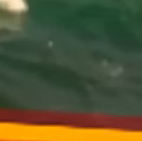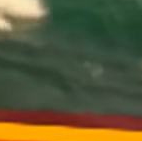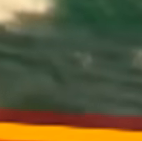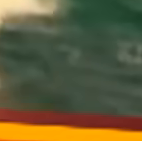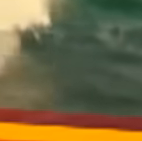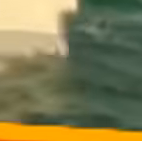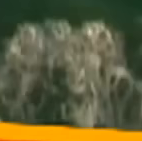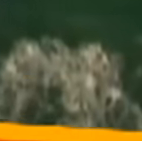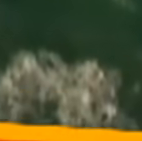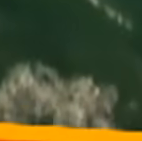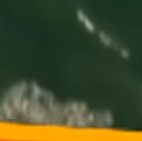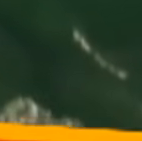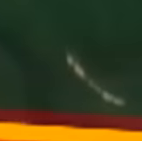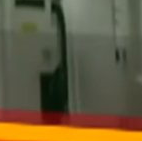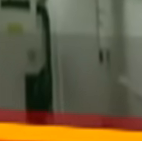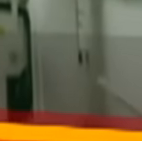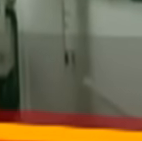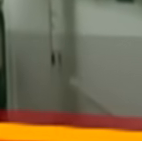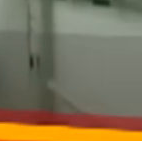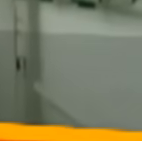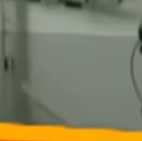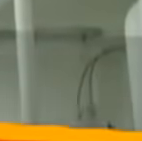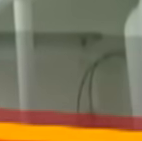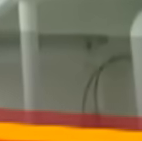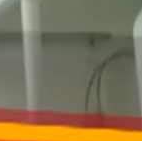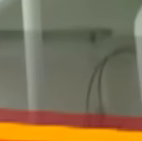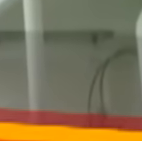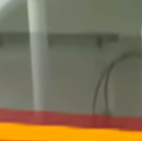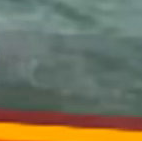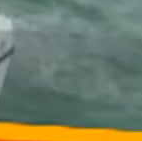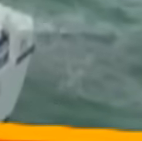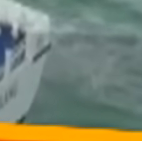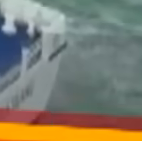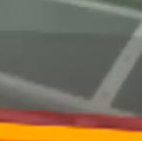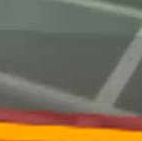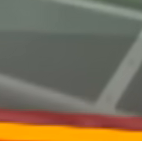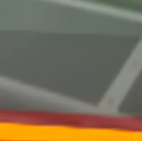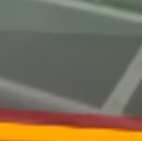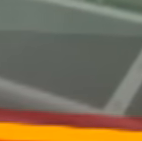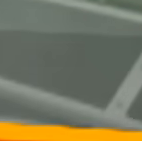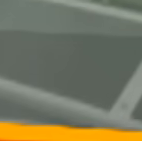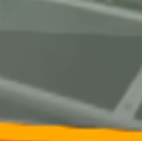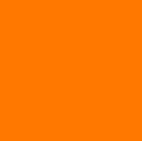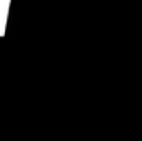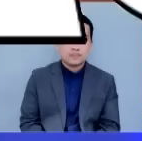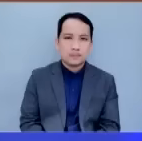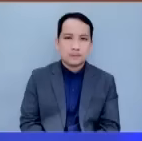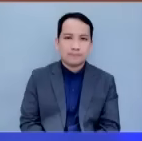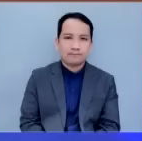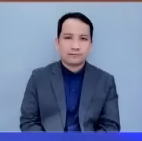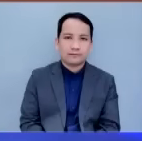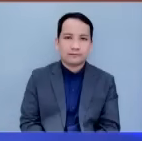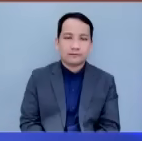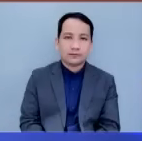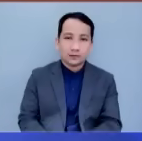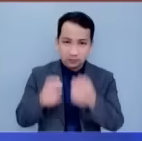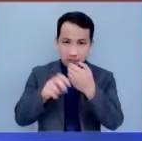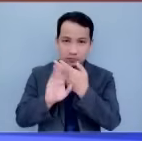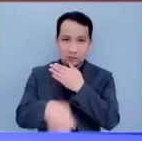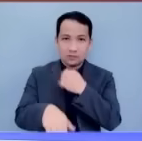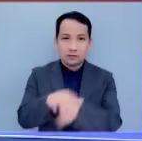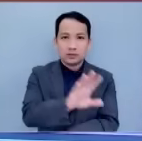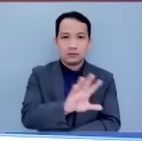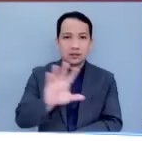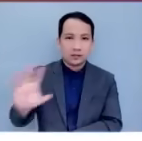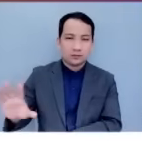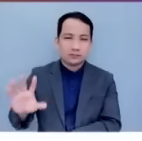sa Batanes at Bemnam Rice para i-monitor ang mga mangingisdang Pinoy. Tutok lang mga kapatid, magbabalik pa